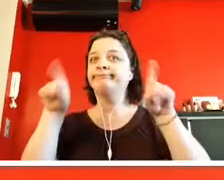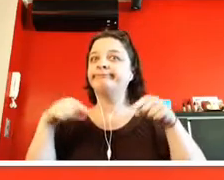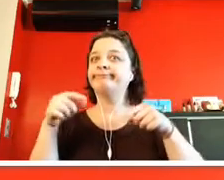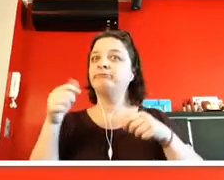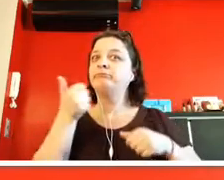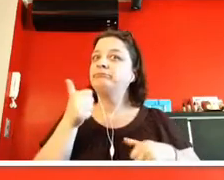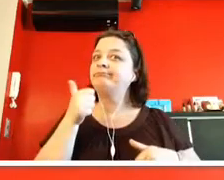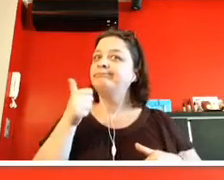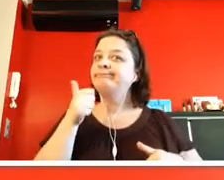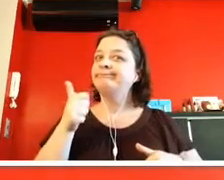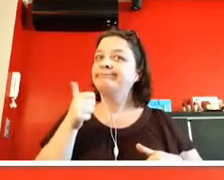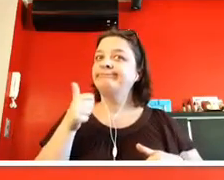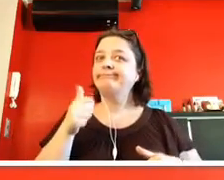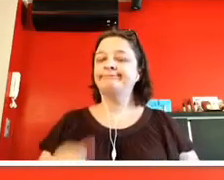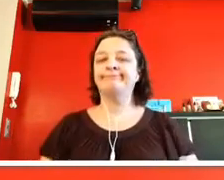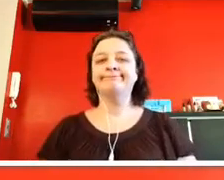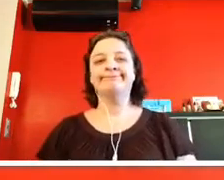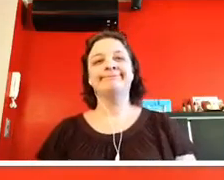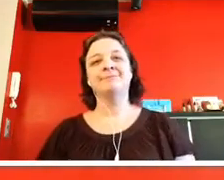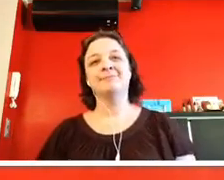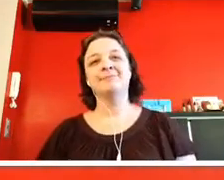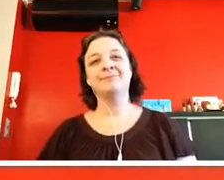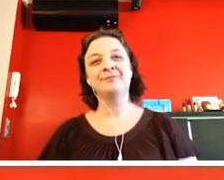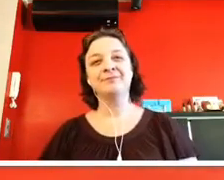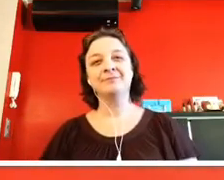d'ailleurs, entre parenthèses, est délicieux.